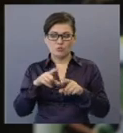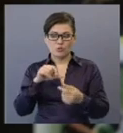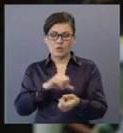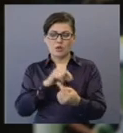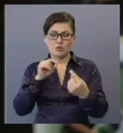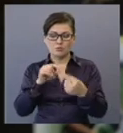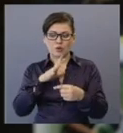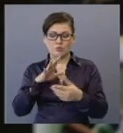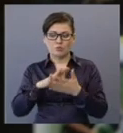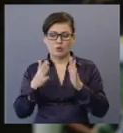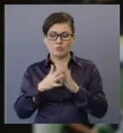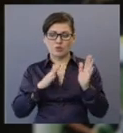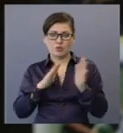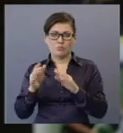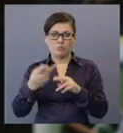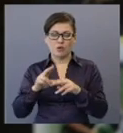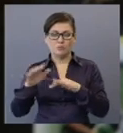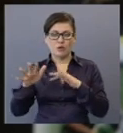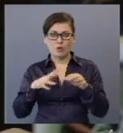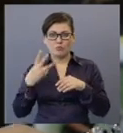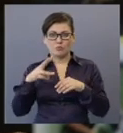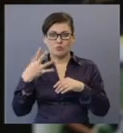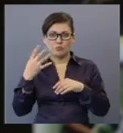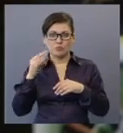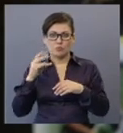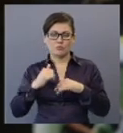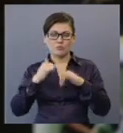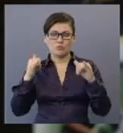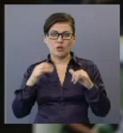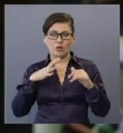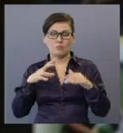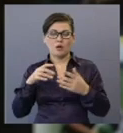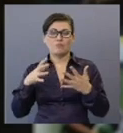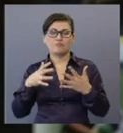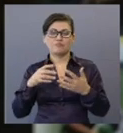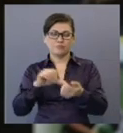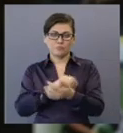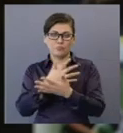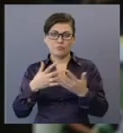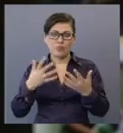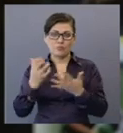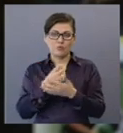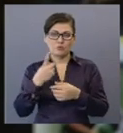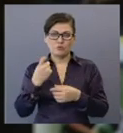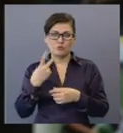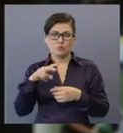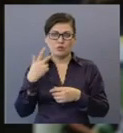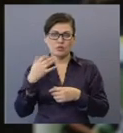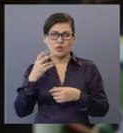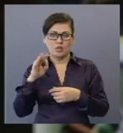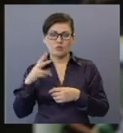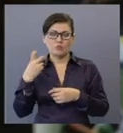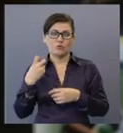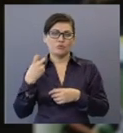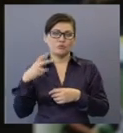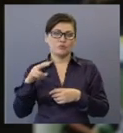есірткіге қатысты жағдай реттеледі. Шара барысында 35 тоннадан астам есірткі таптық. Оның ішінде 122 келі героин,